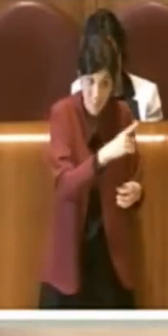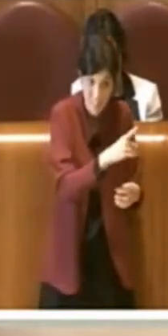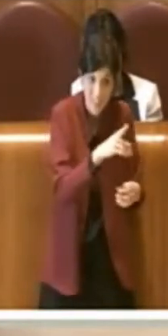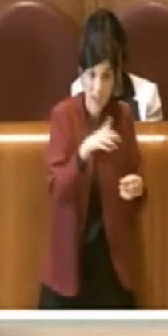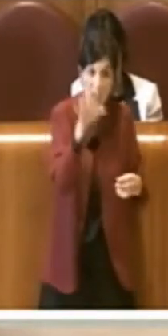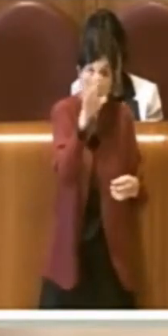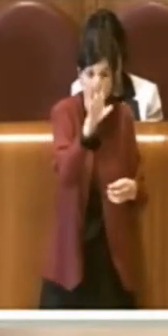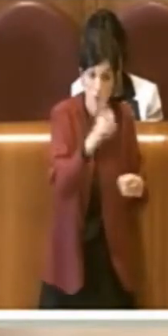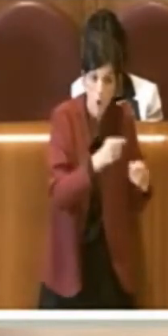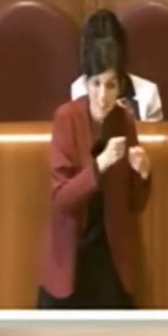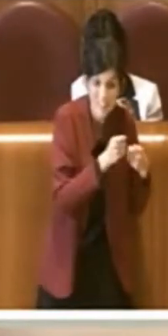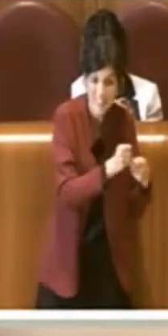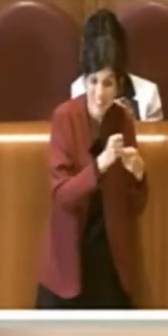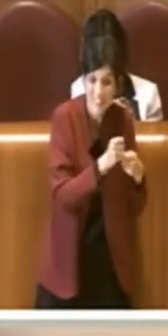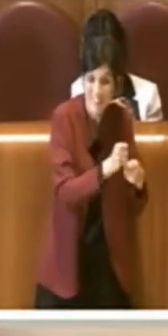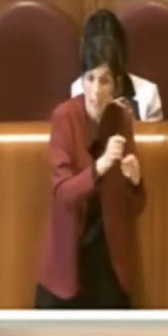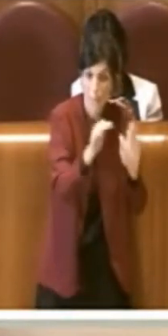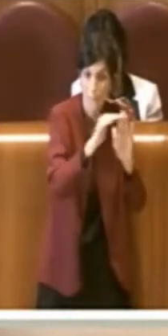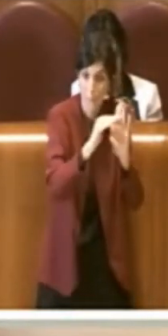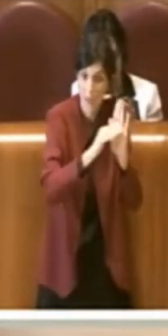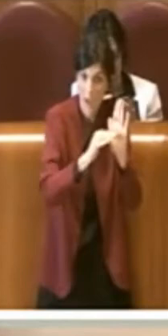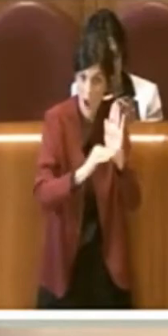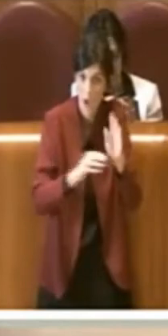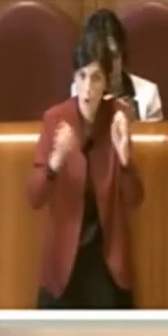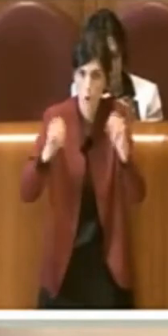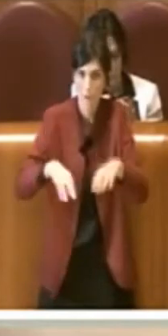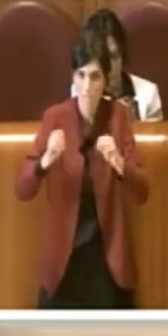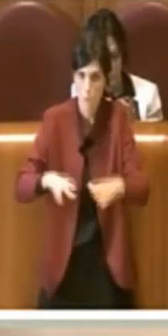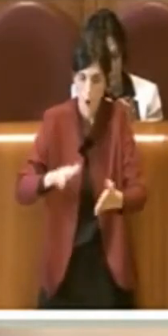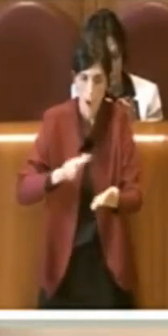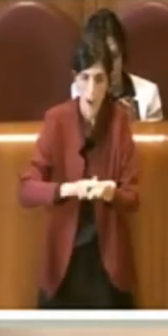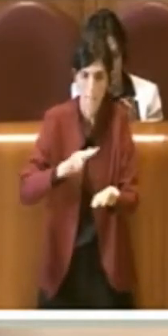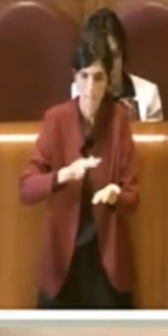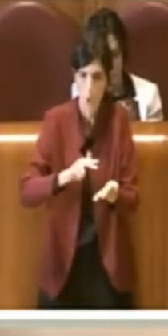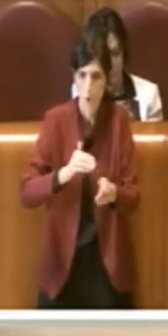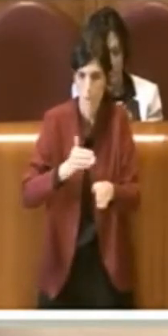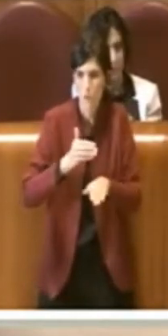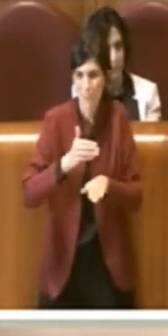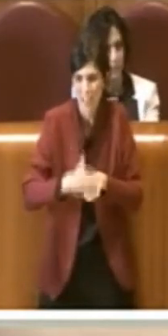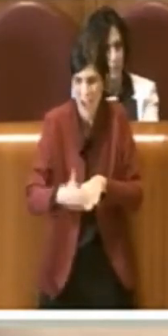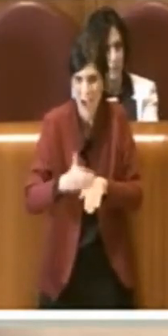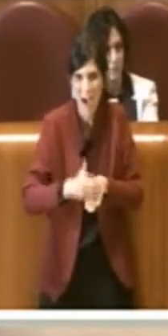a approvare un piano rifiuti che ormai tarda sicuramente da troppo tempo.